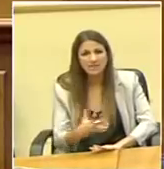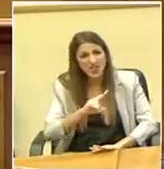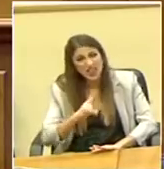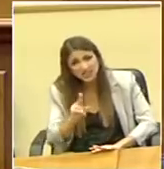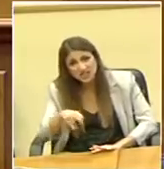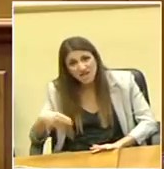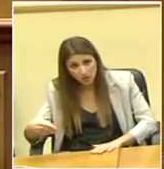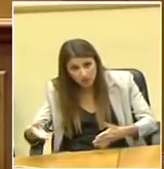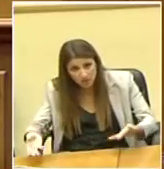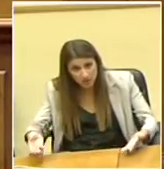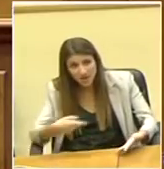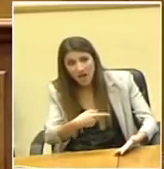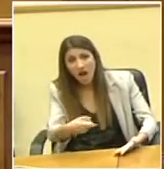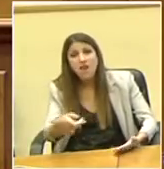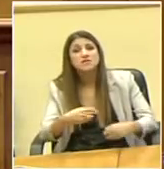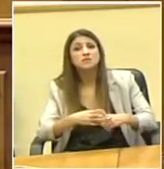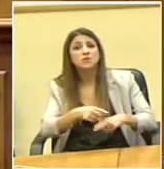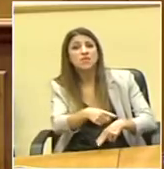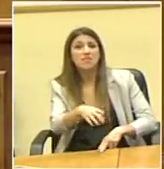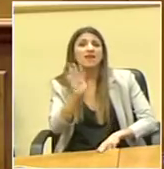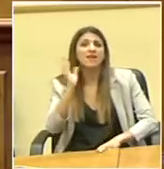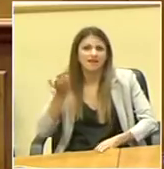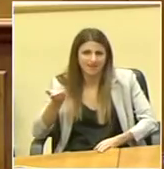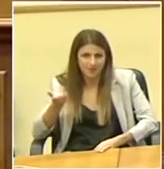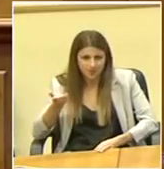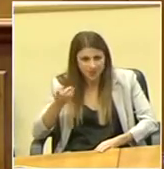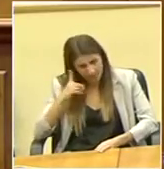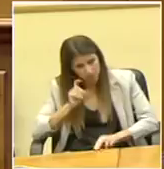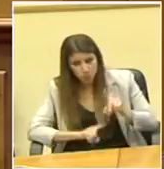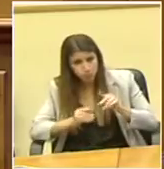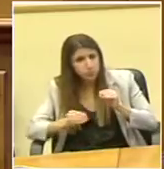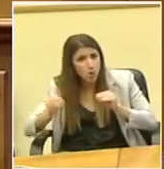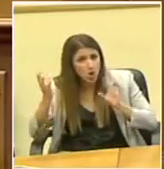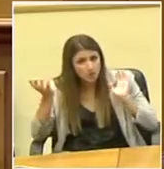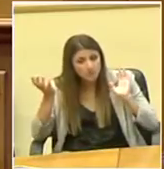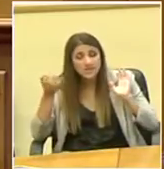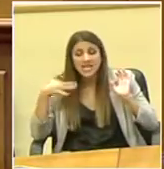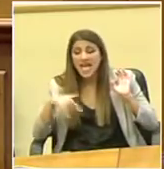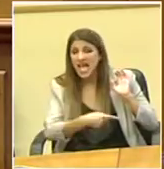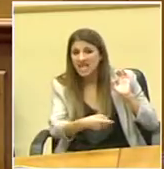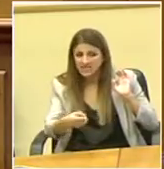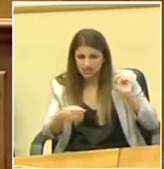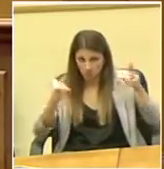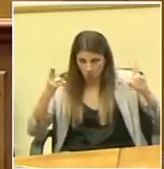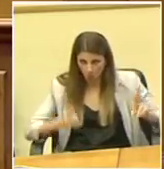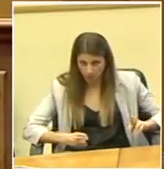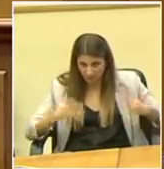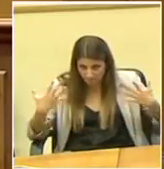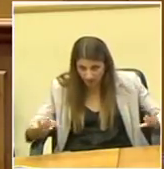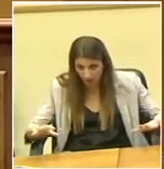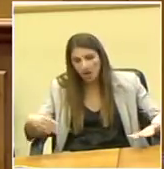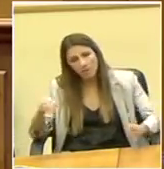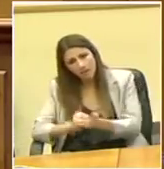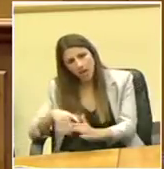Αλλά περιμένετε, ούτε αυτό είναι το πιο σημαντικό στοιχείο. Ξέρετε τι είναι το πιο σημαντικό. Ότι κόψατε όλα αυτά και τα ταμεία ήταν